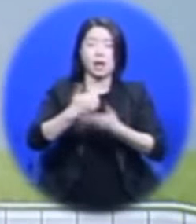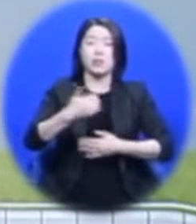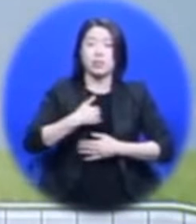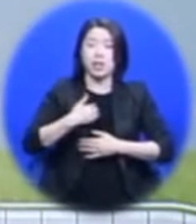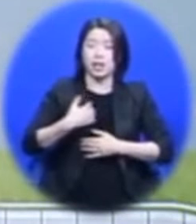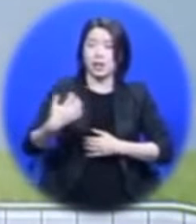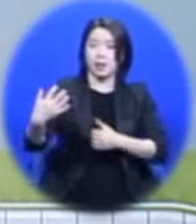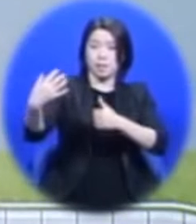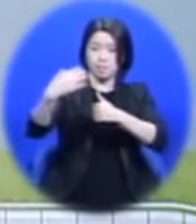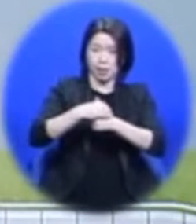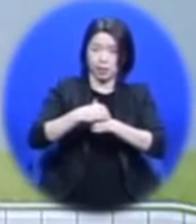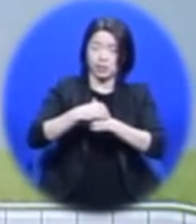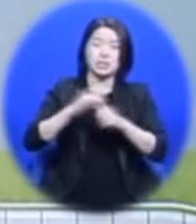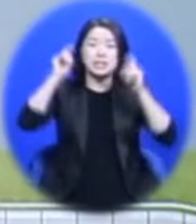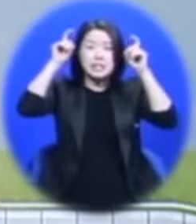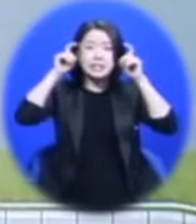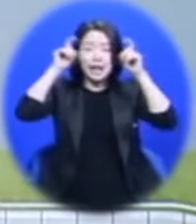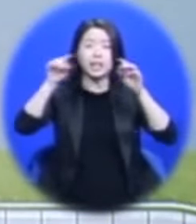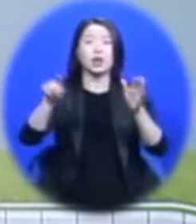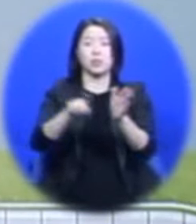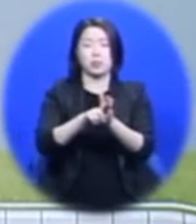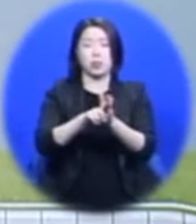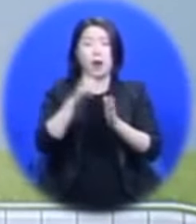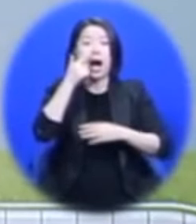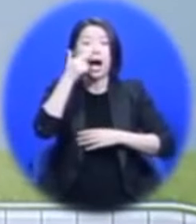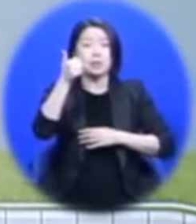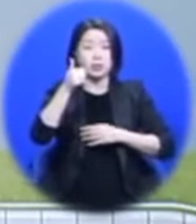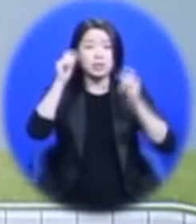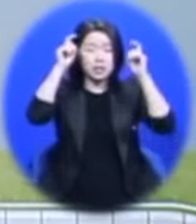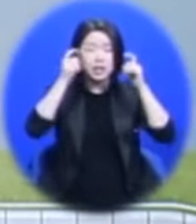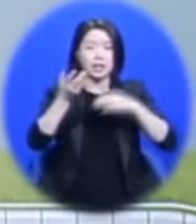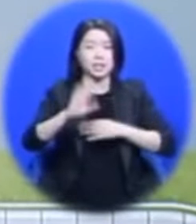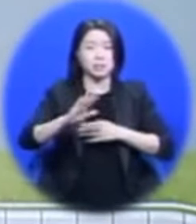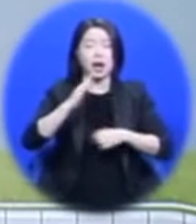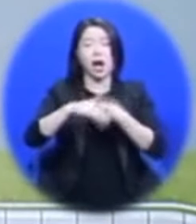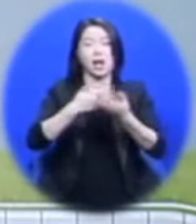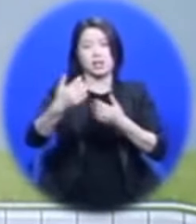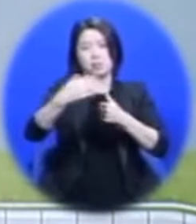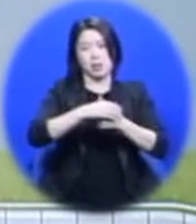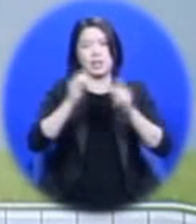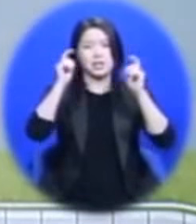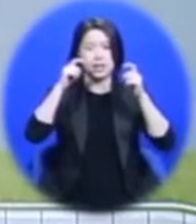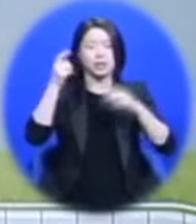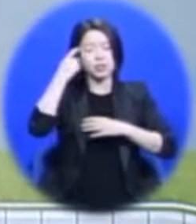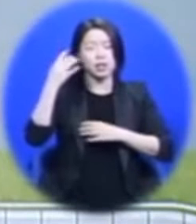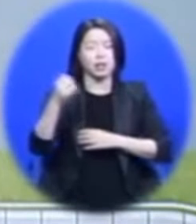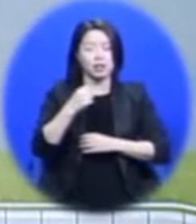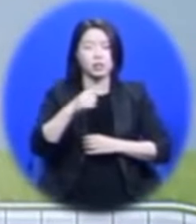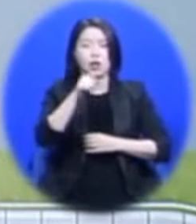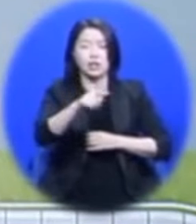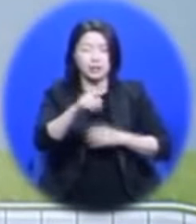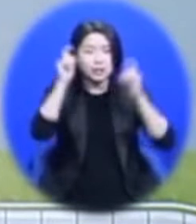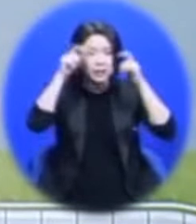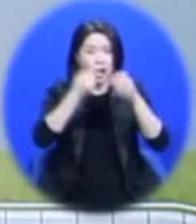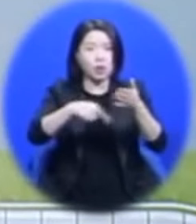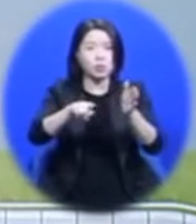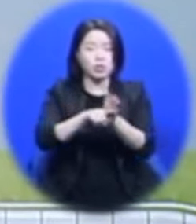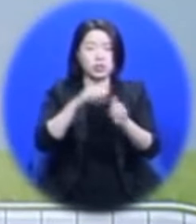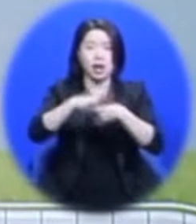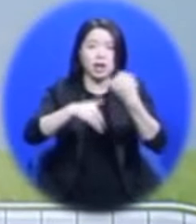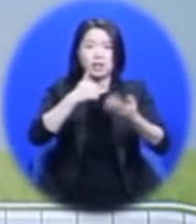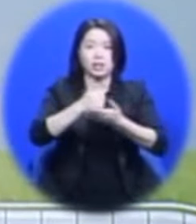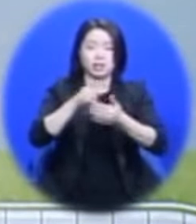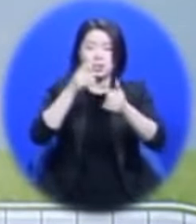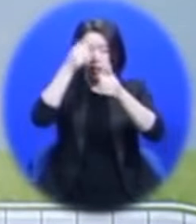맡겨준 양이라고 믿었어요. 아버지의 양을. 그래서 그 양을 위해서 하나님께 기도하고